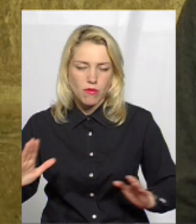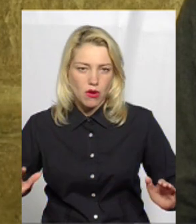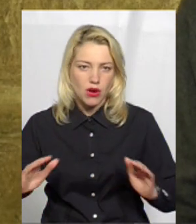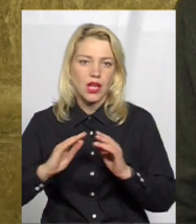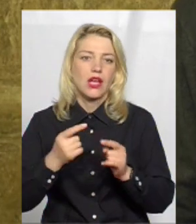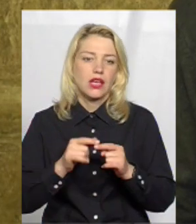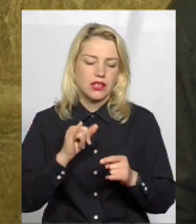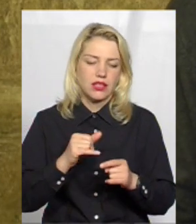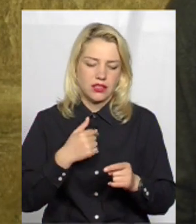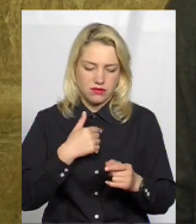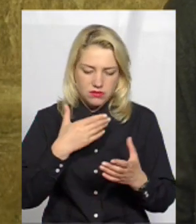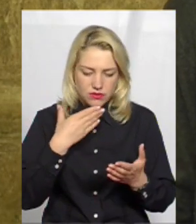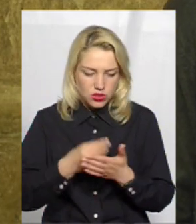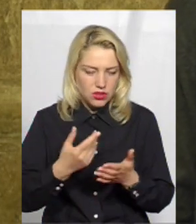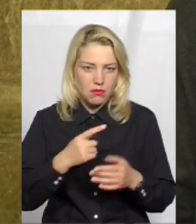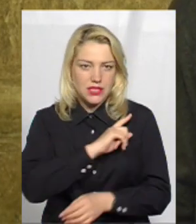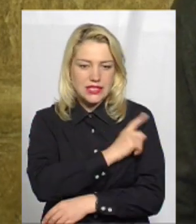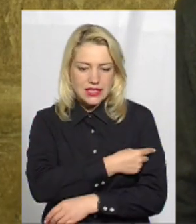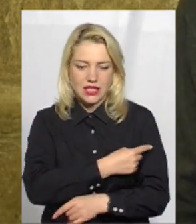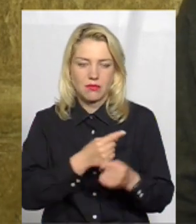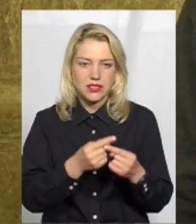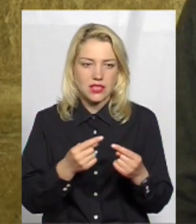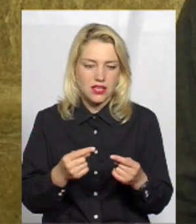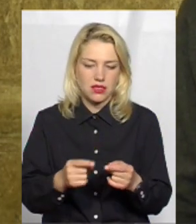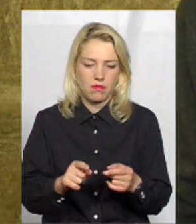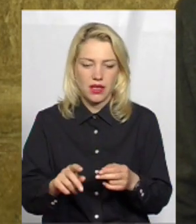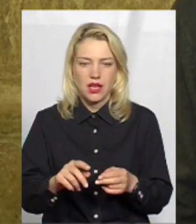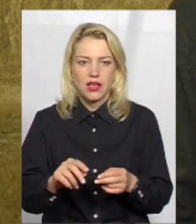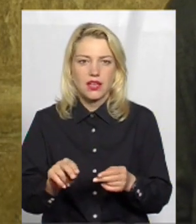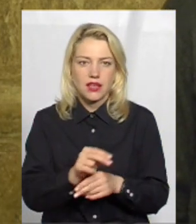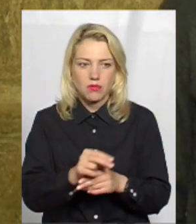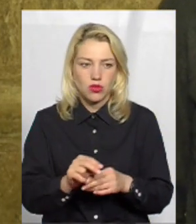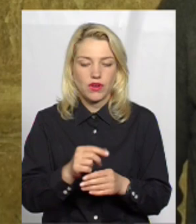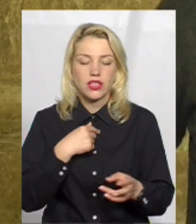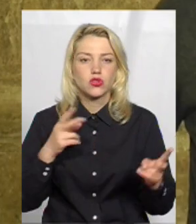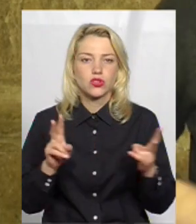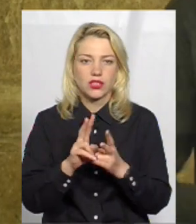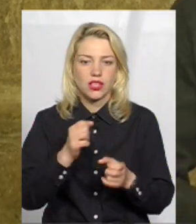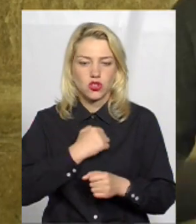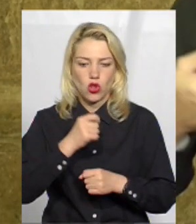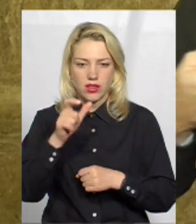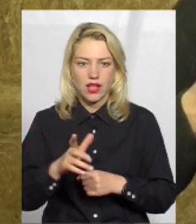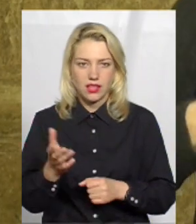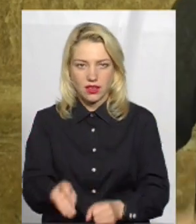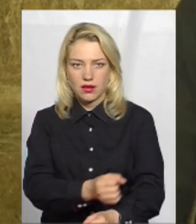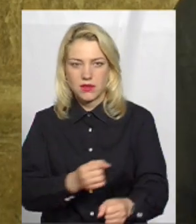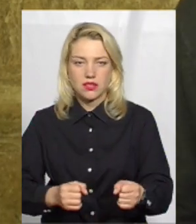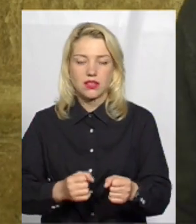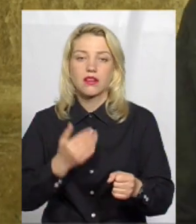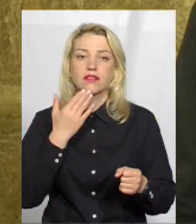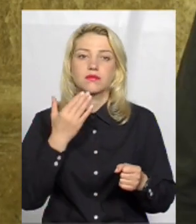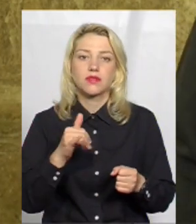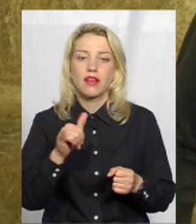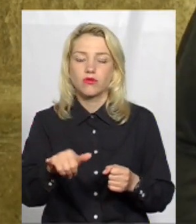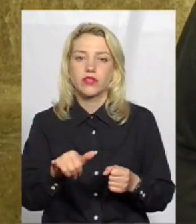прямо в селі. Там ми зустріли солдата місцевого, який, перезаряджаючи автомат, спитав, чи в нас